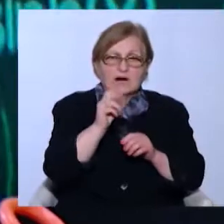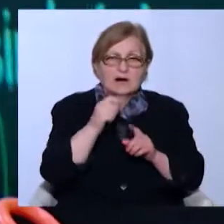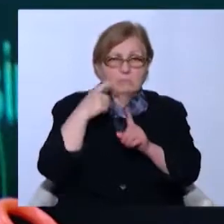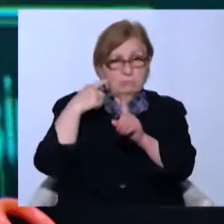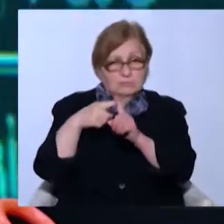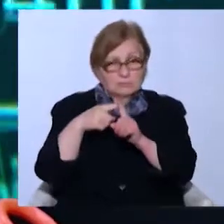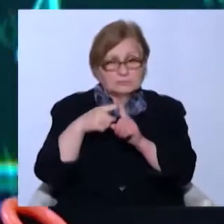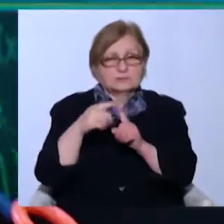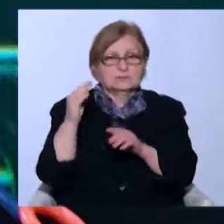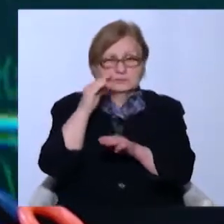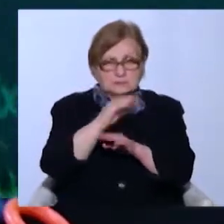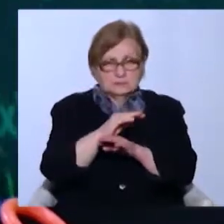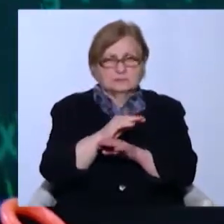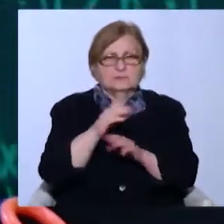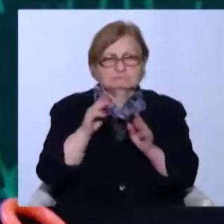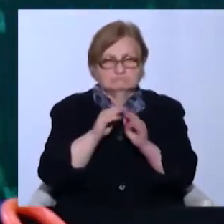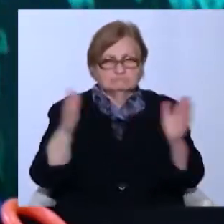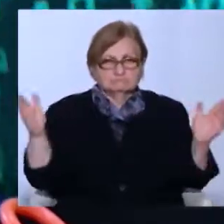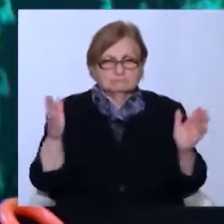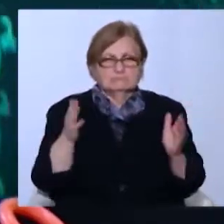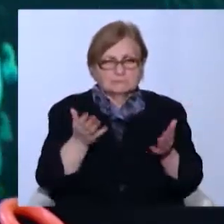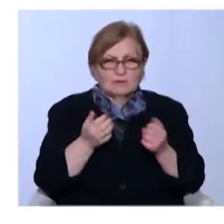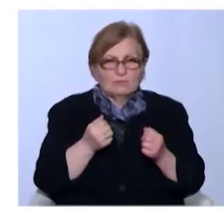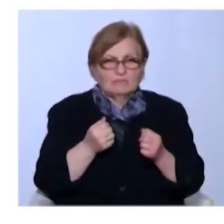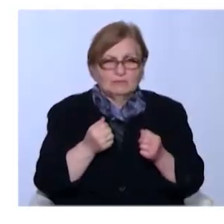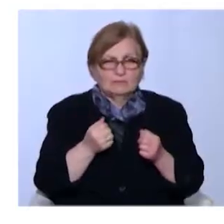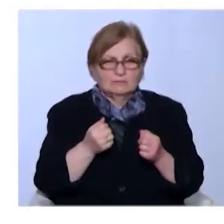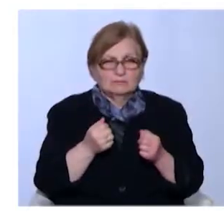არის, იგი მართლაც გაიზრდება და შესაბამისად გამოგდის